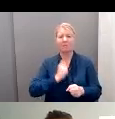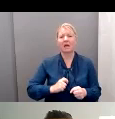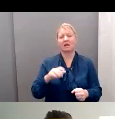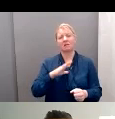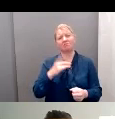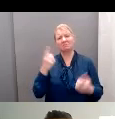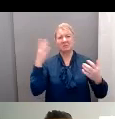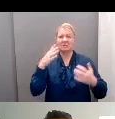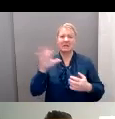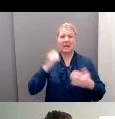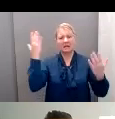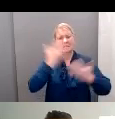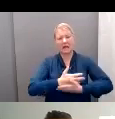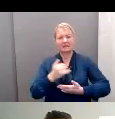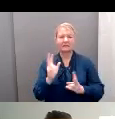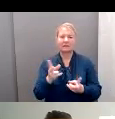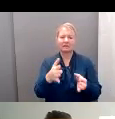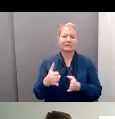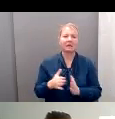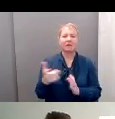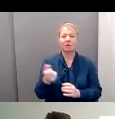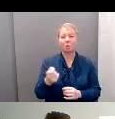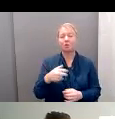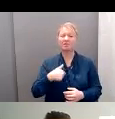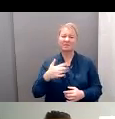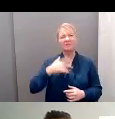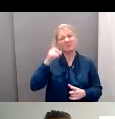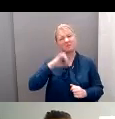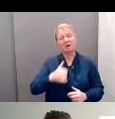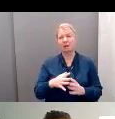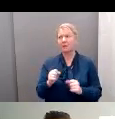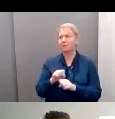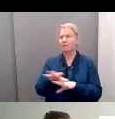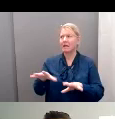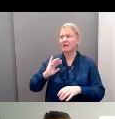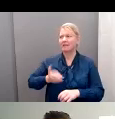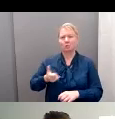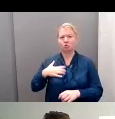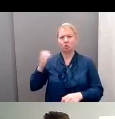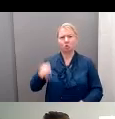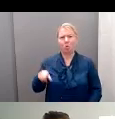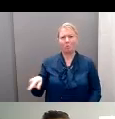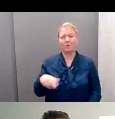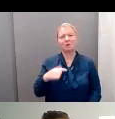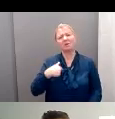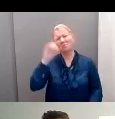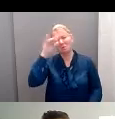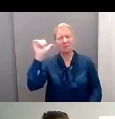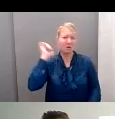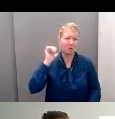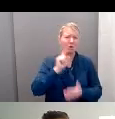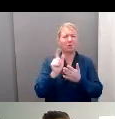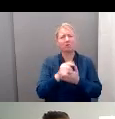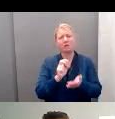bäst att sova själv, vilket inte många kvinnor tycks gilla. Jag har problem med ryggen, behöver ofta gå på toaletten på natten, behöver